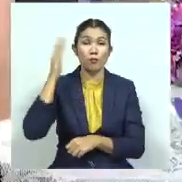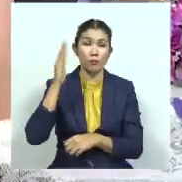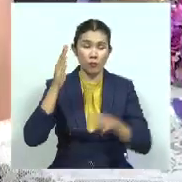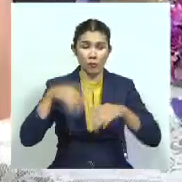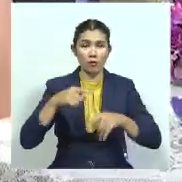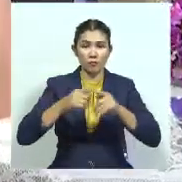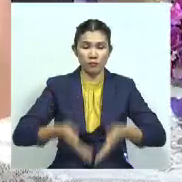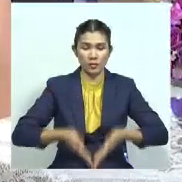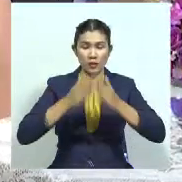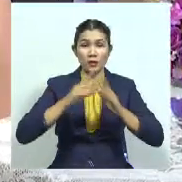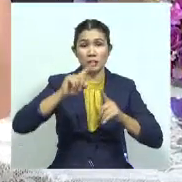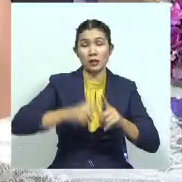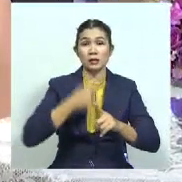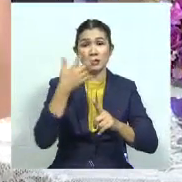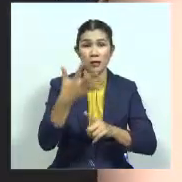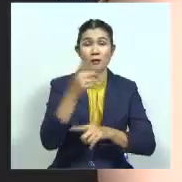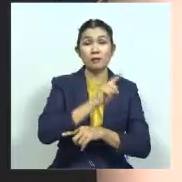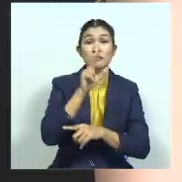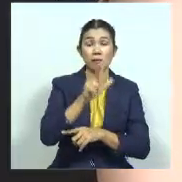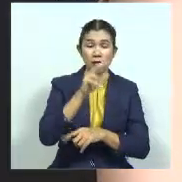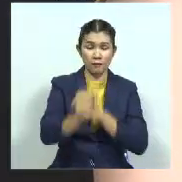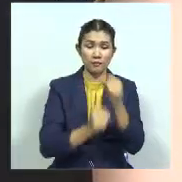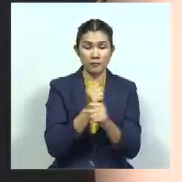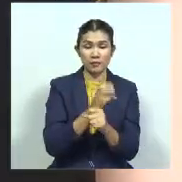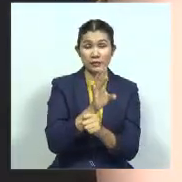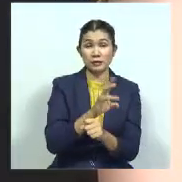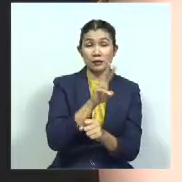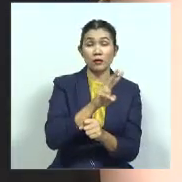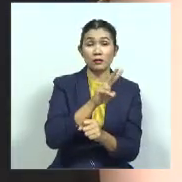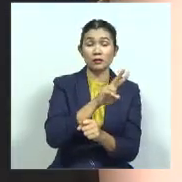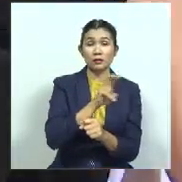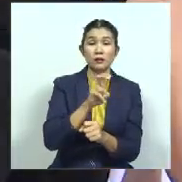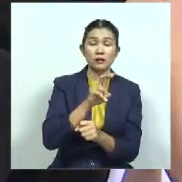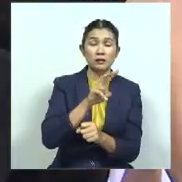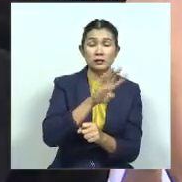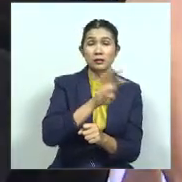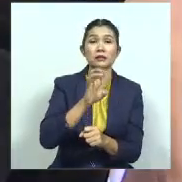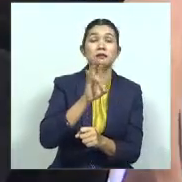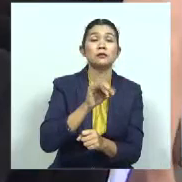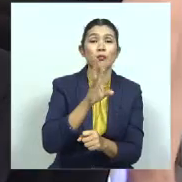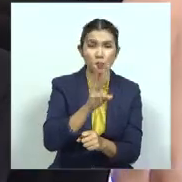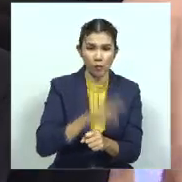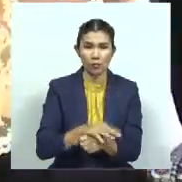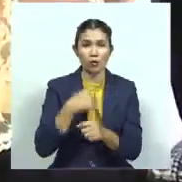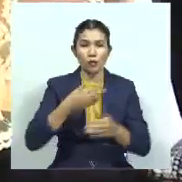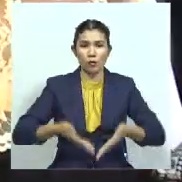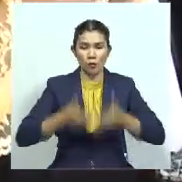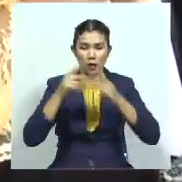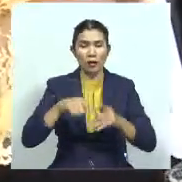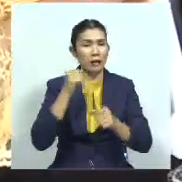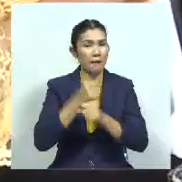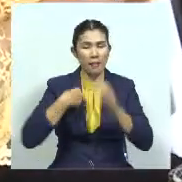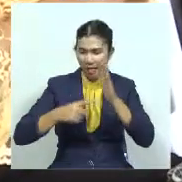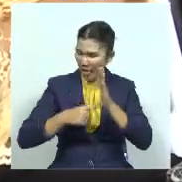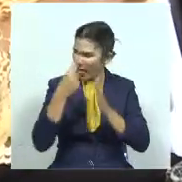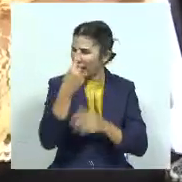นเมื่อวันที่3พฤษภาคม2476เป็นองค์กรแรกและองค์กรเดียวที่ดำเนินงานด้านการประชาสั